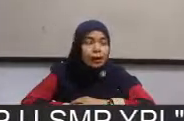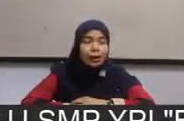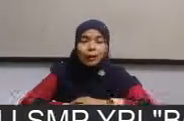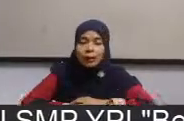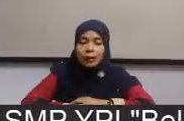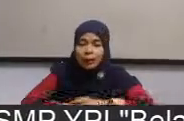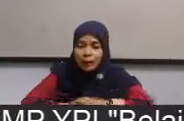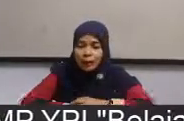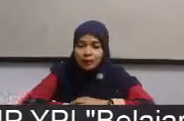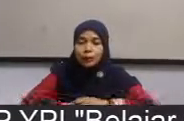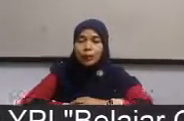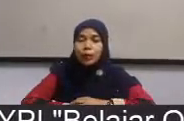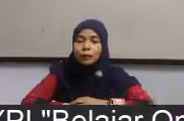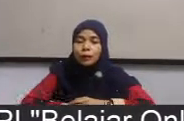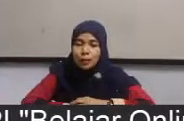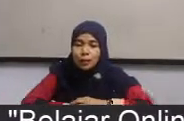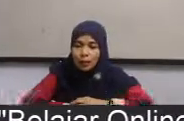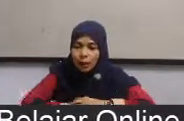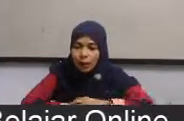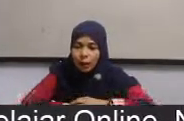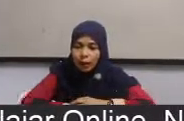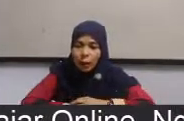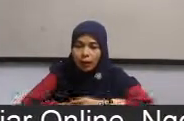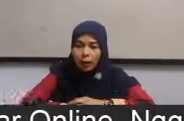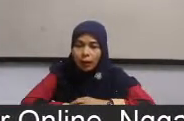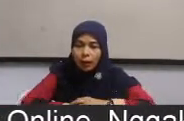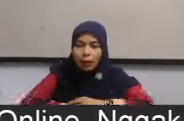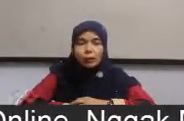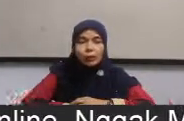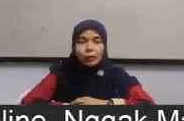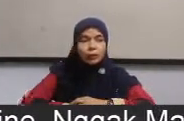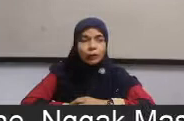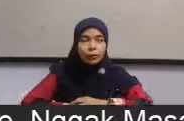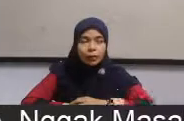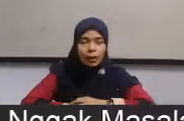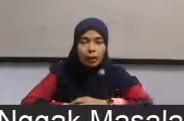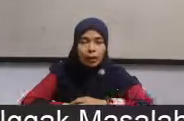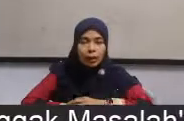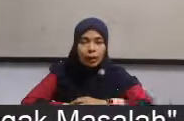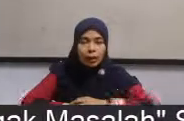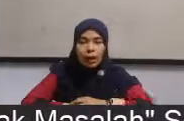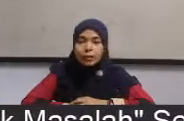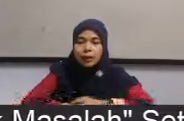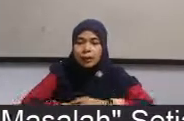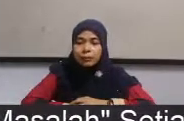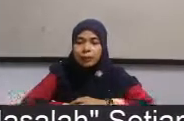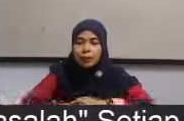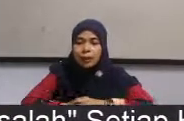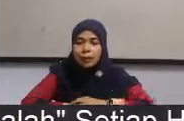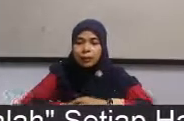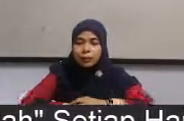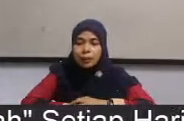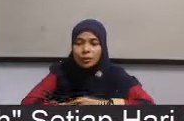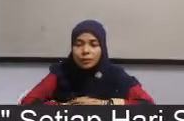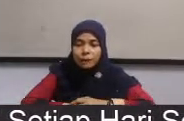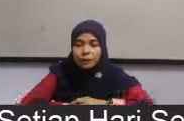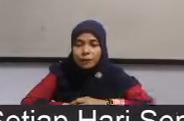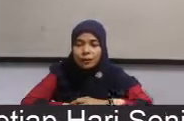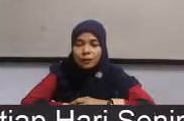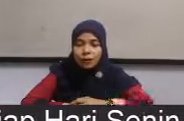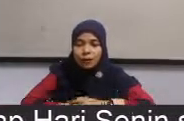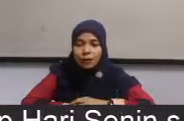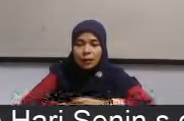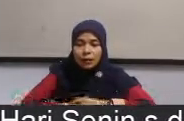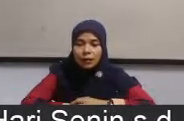kebenarannya betul atau tidak ya akurat atau tidak enggak asal men-share begitu sah